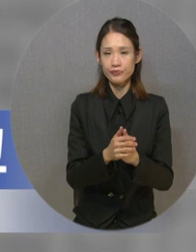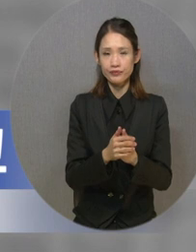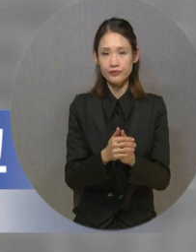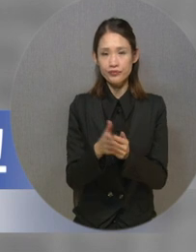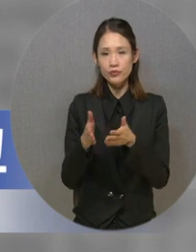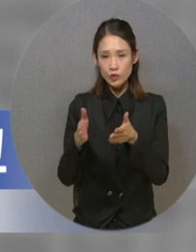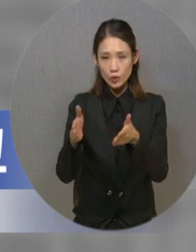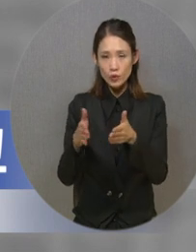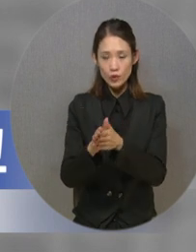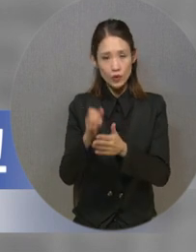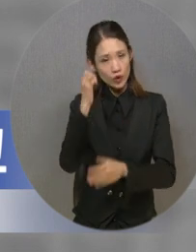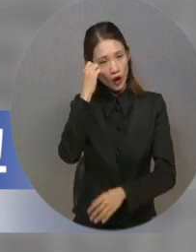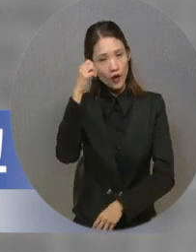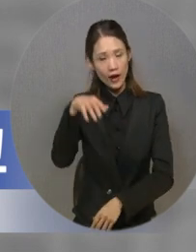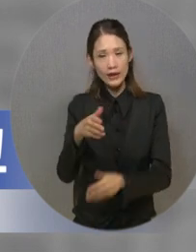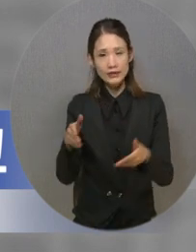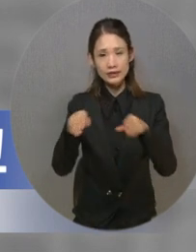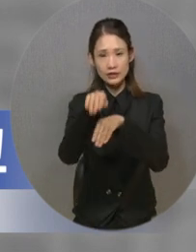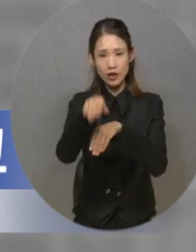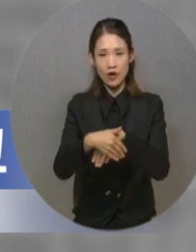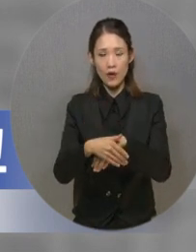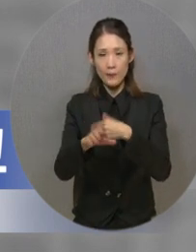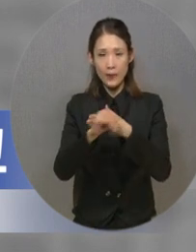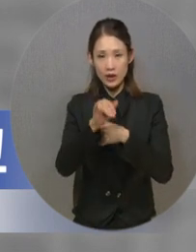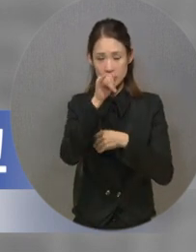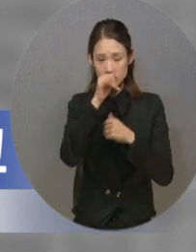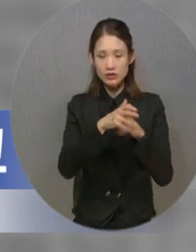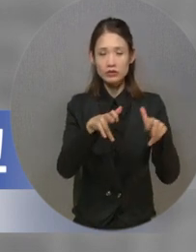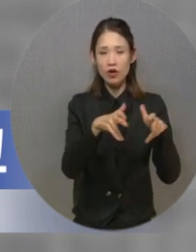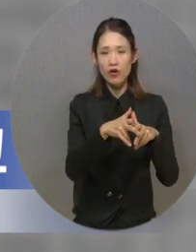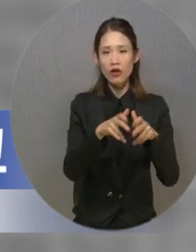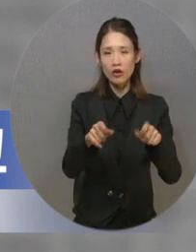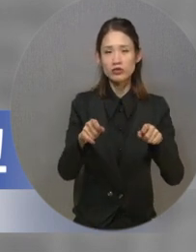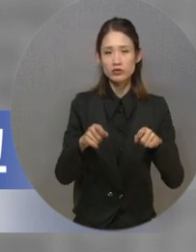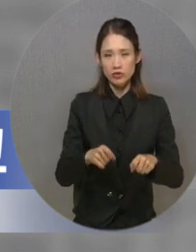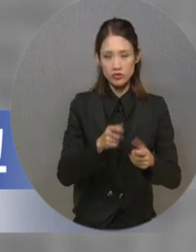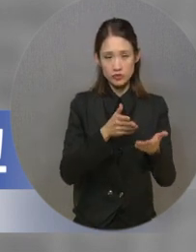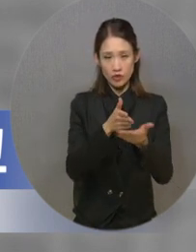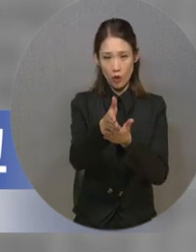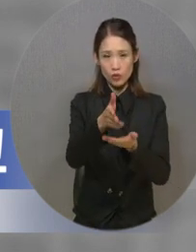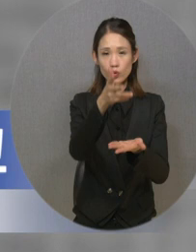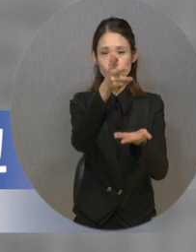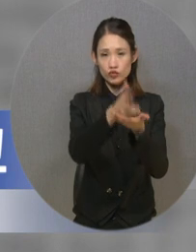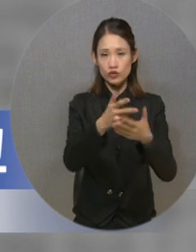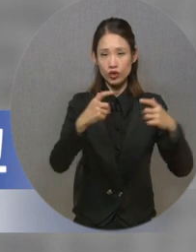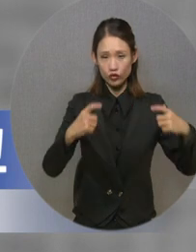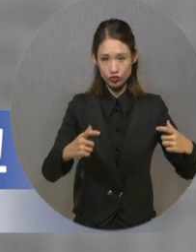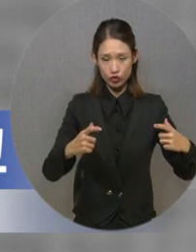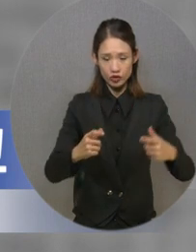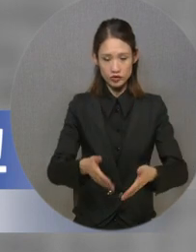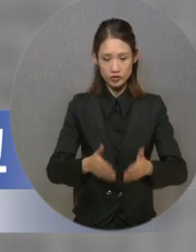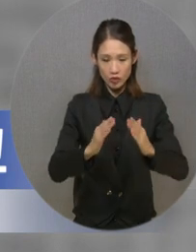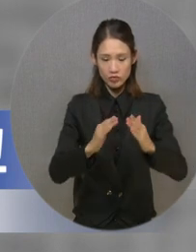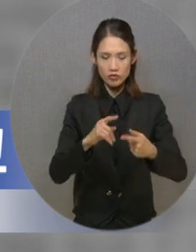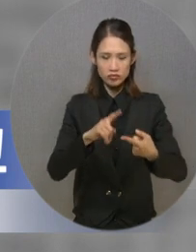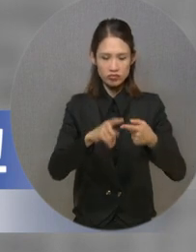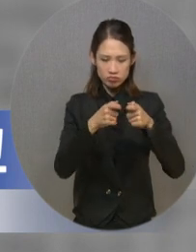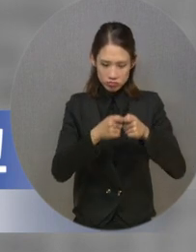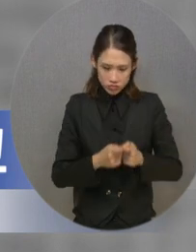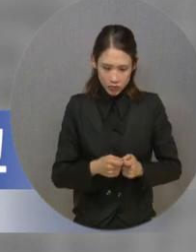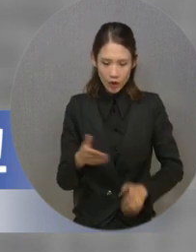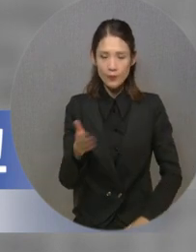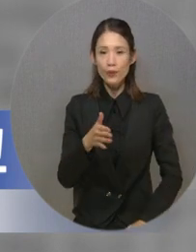여객시설에 적용되는 교통 약자법에 장애인 전용 주차구역에 설치해가는 상세 기준이 없어이 장애인